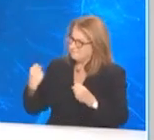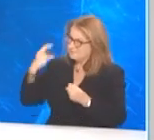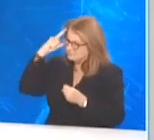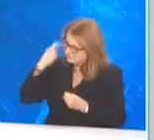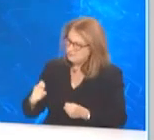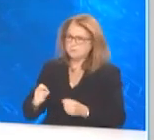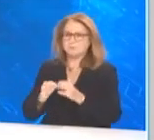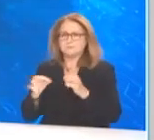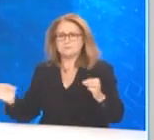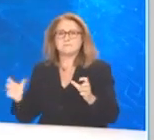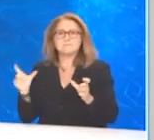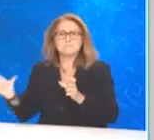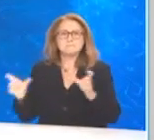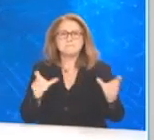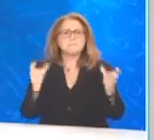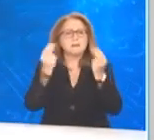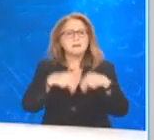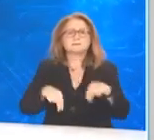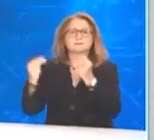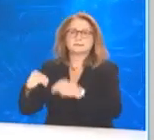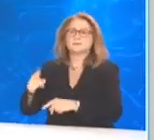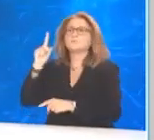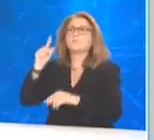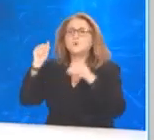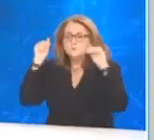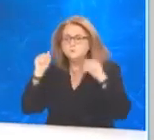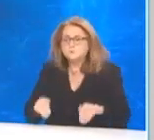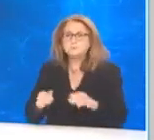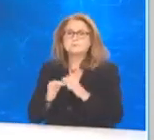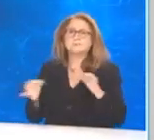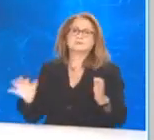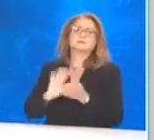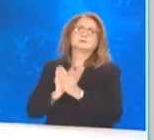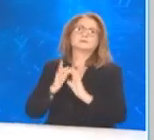αυτό που χρειάζεται και μένω σε αυτό είναι να εφαρμόζουμε τα μέτρα. Σας ευχαριστώ. Σας ευχαριστούμε πολύ.